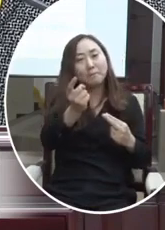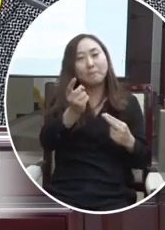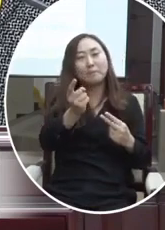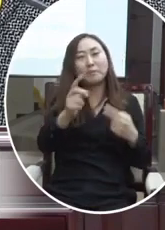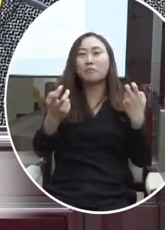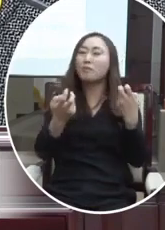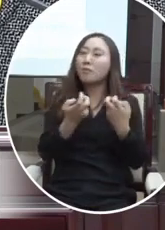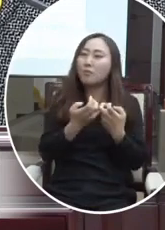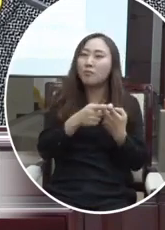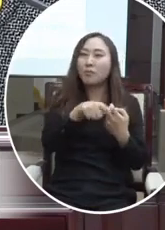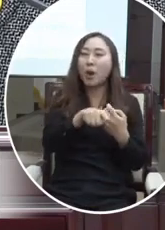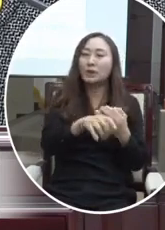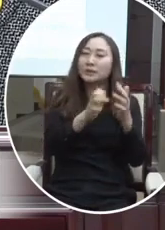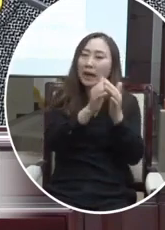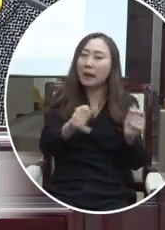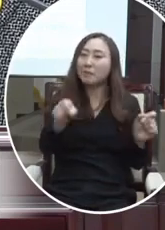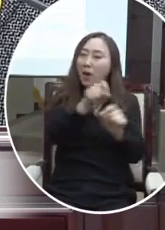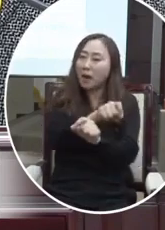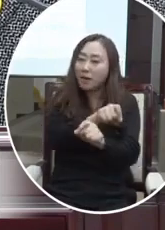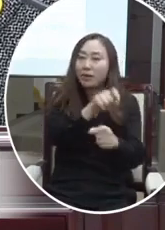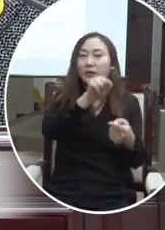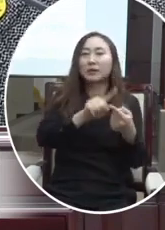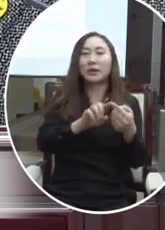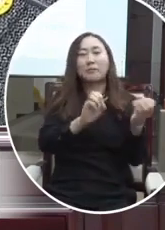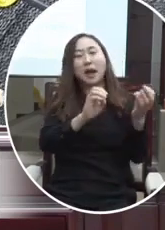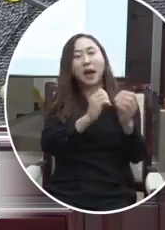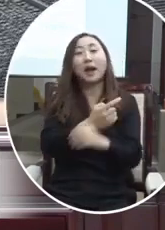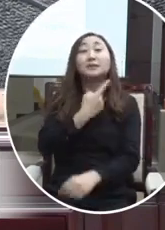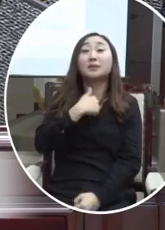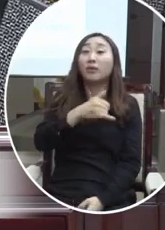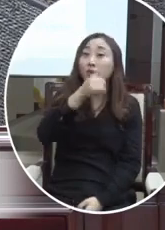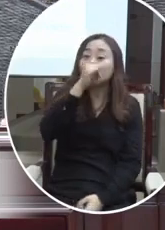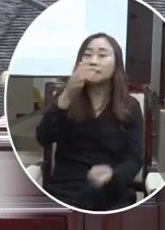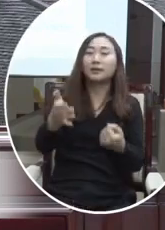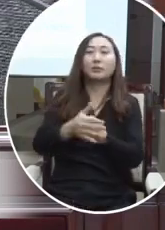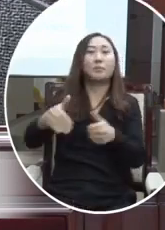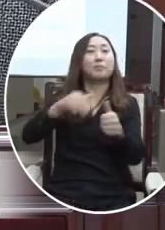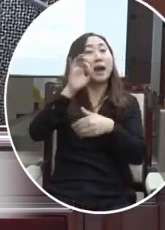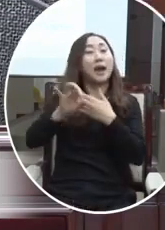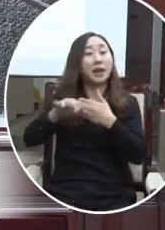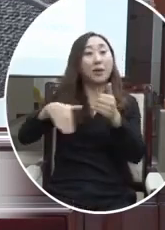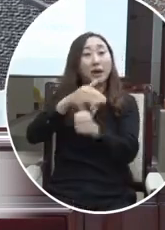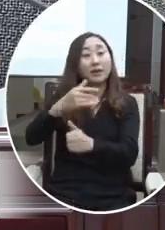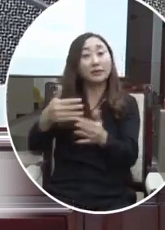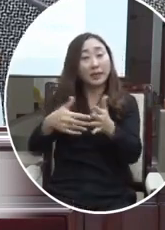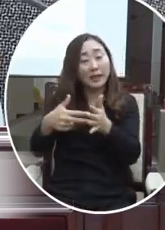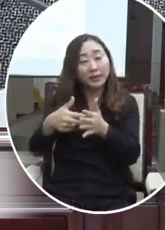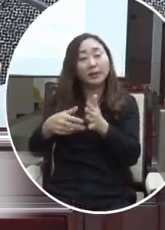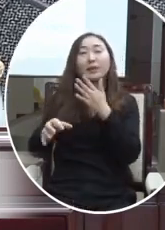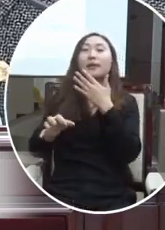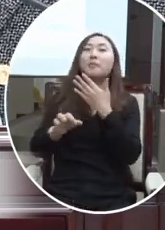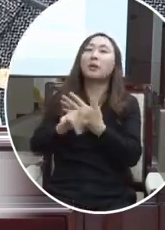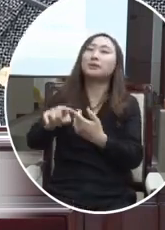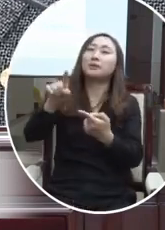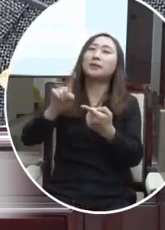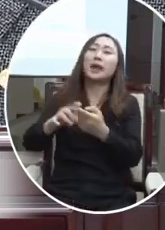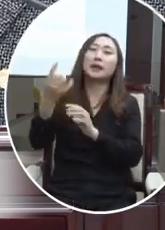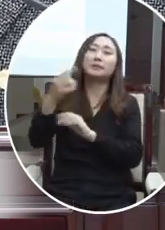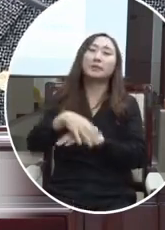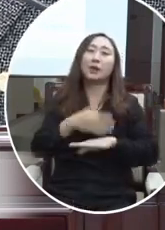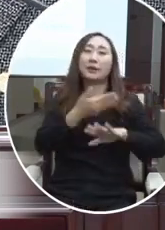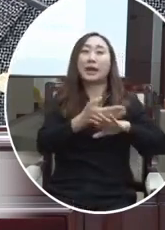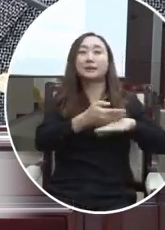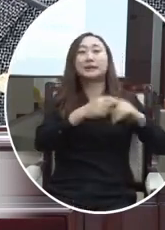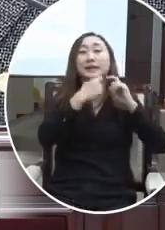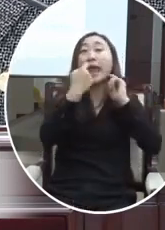통합하고 뭐 어떤 거는 좀 인력 교체 이런 이야기도 나왔었기 때문에 환경재단도 하게 되면 좀 그런 객관적인